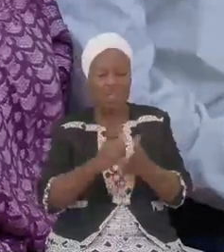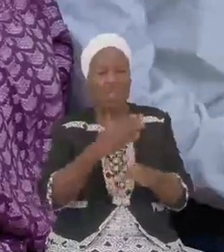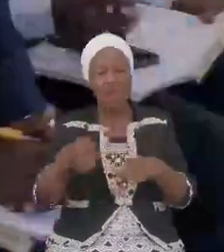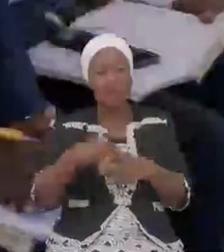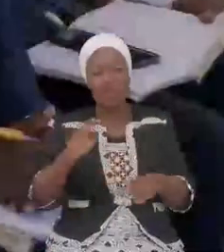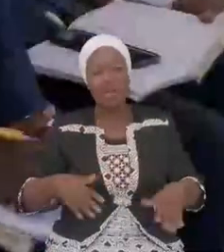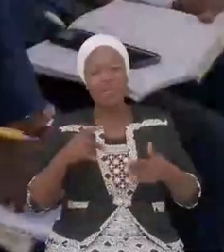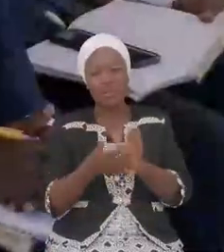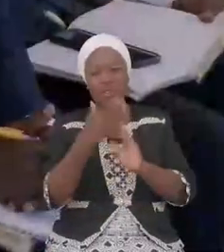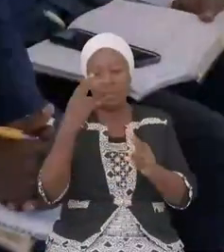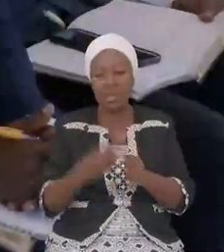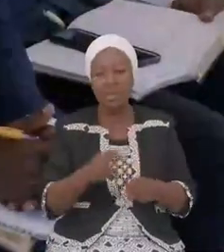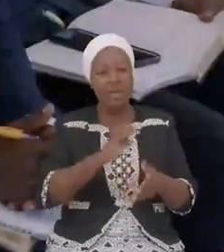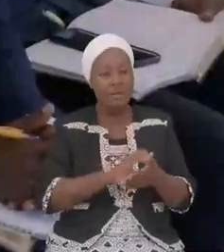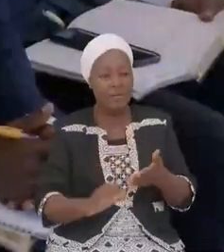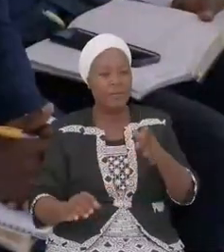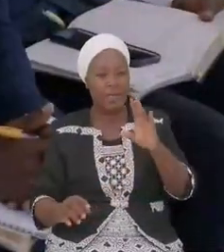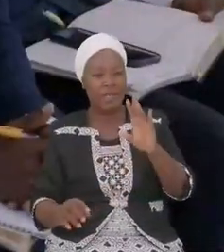de Jésus-Christ. Et verset